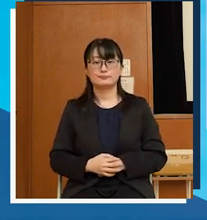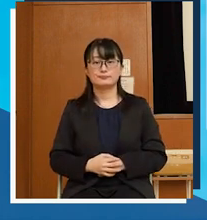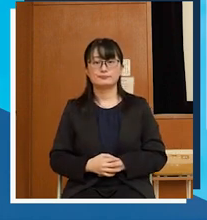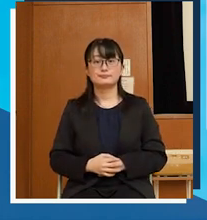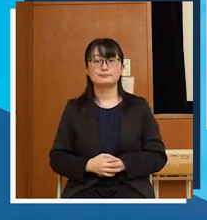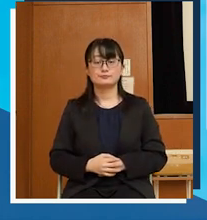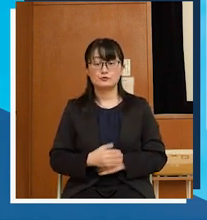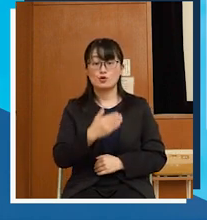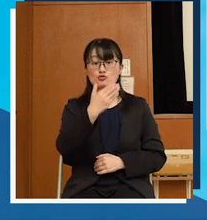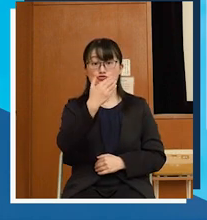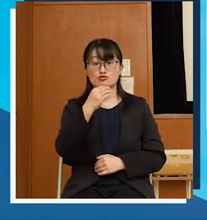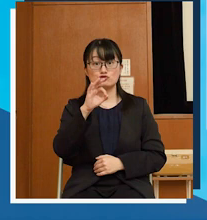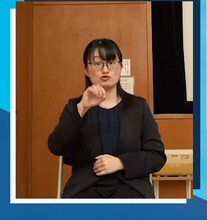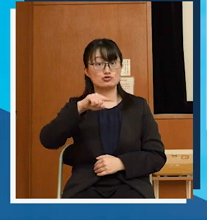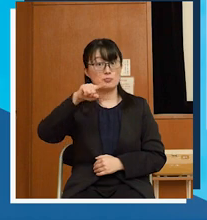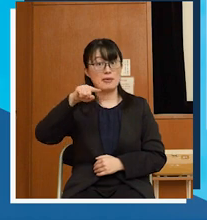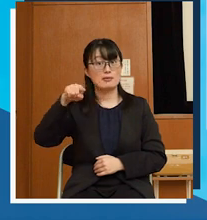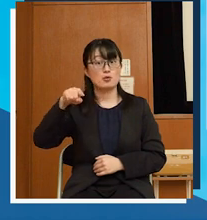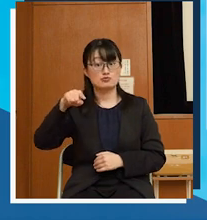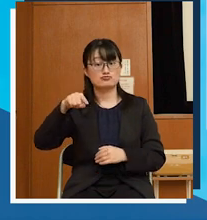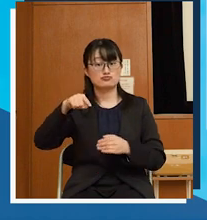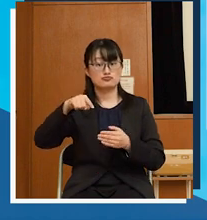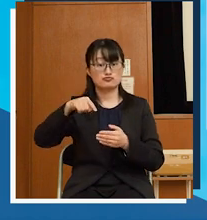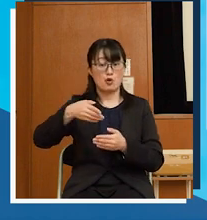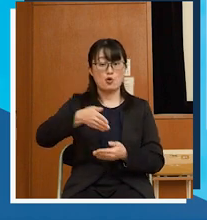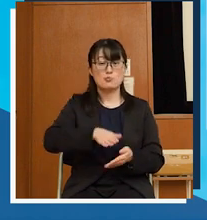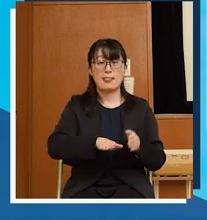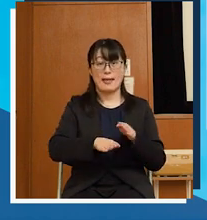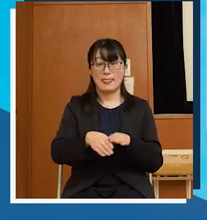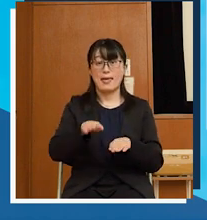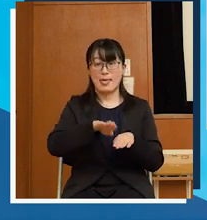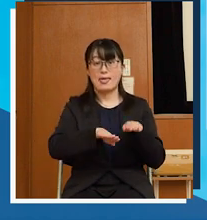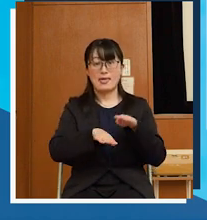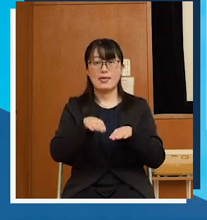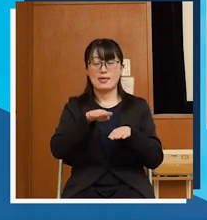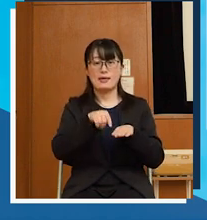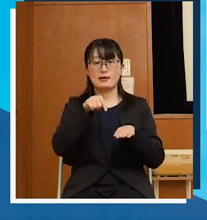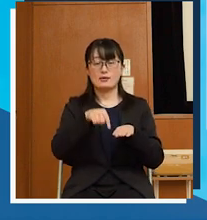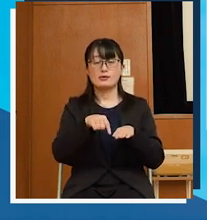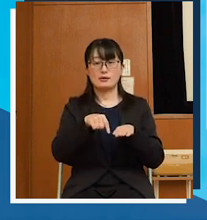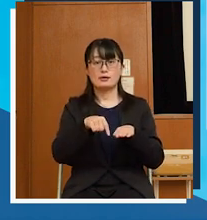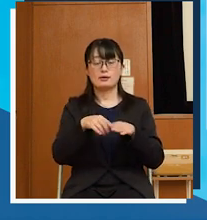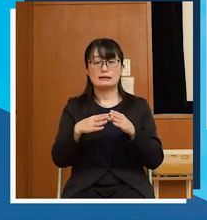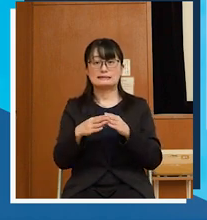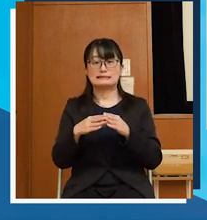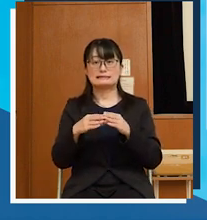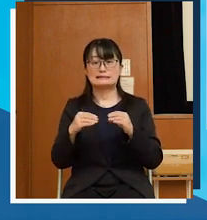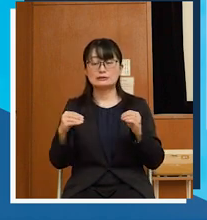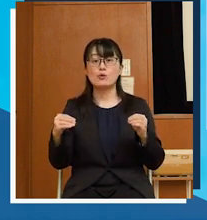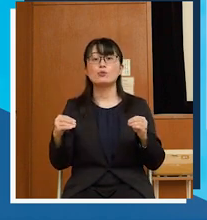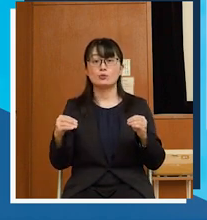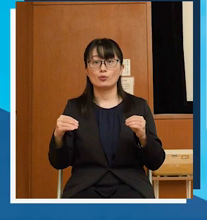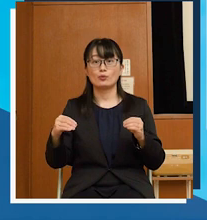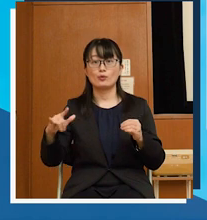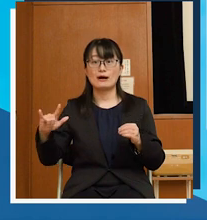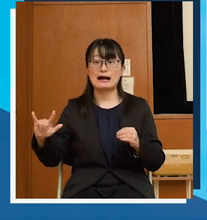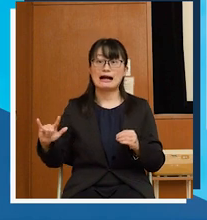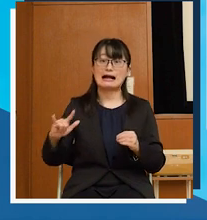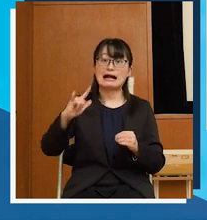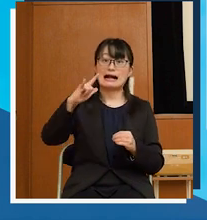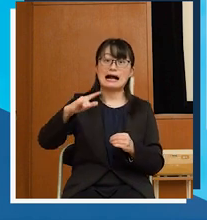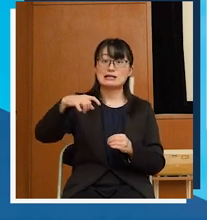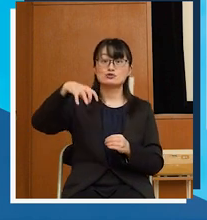90mは実はこの次のえスライドをご覧くださいこの日本の滑走路のうちの1番端っこ